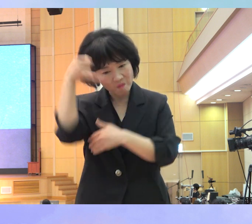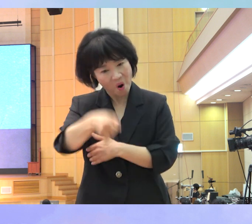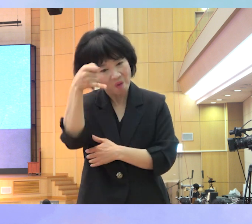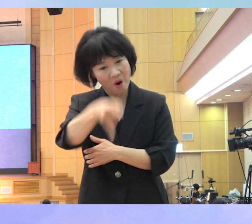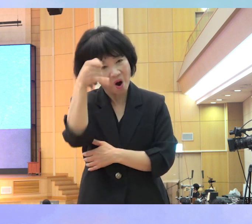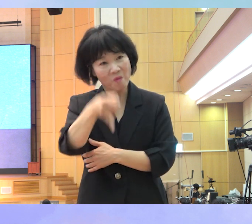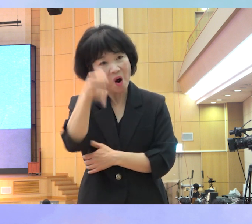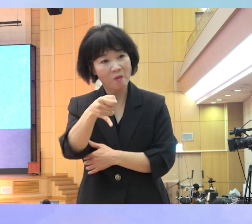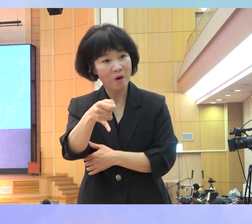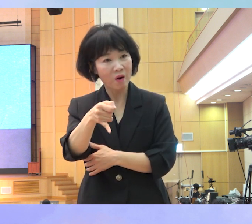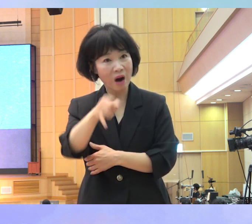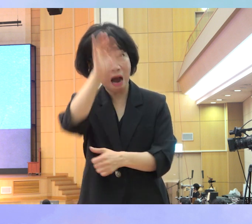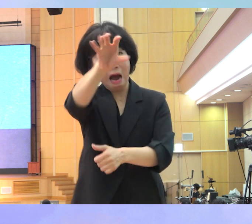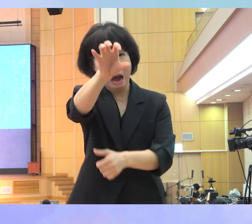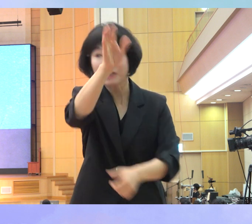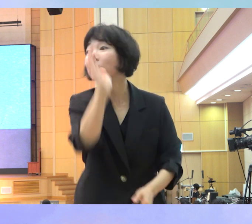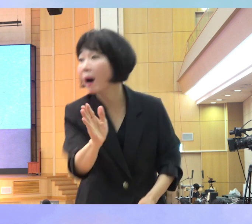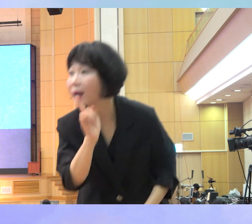여러분은 공부 잘했습니까?